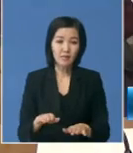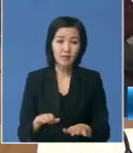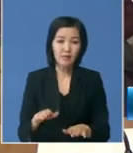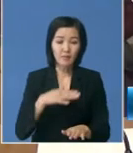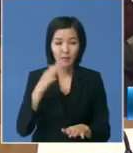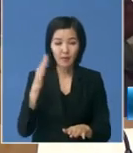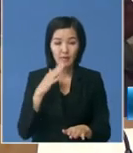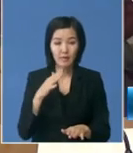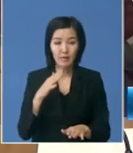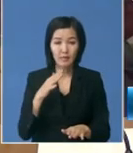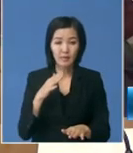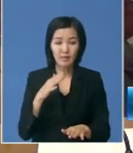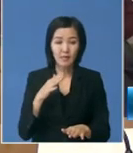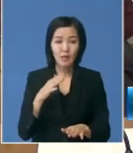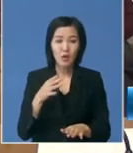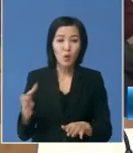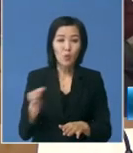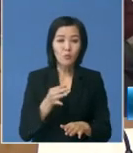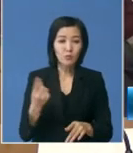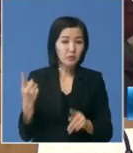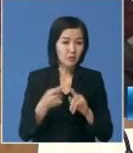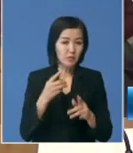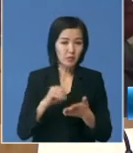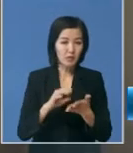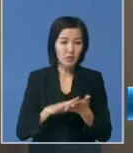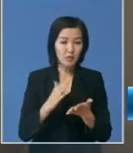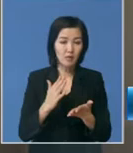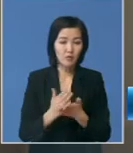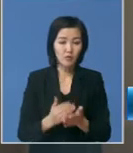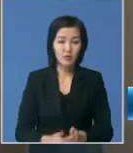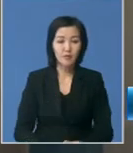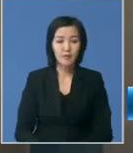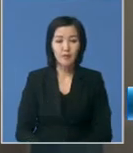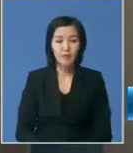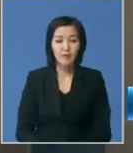жүктеген жағдай облысымызда алғаш рет тіркеліп отыр.